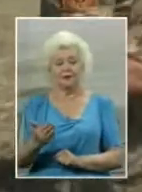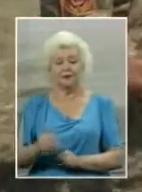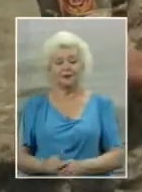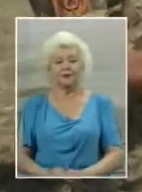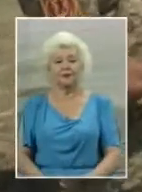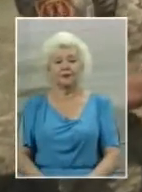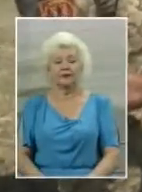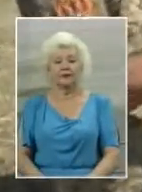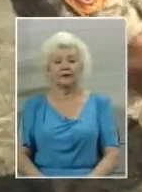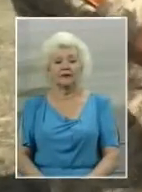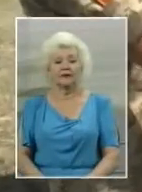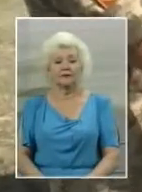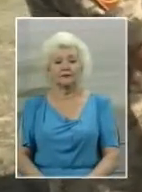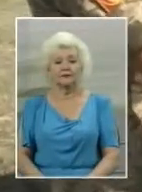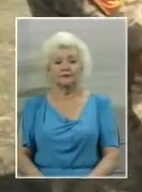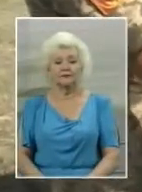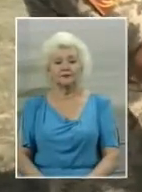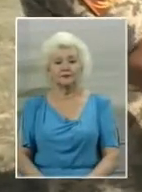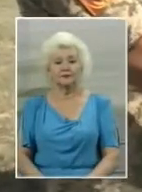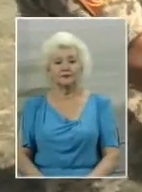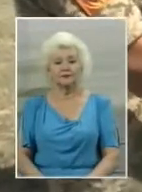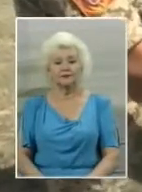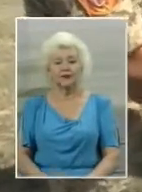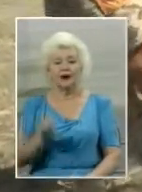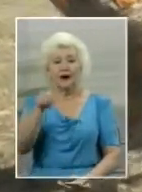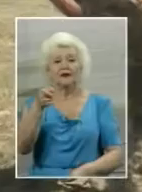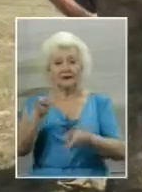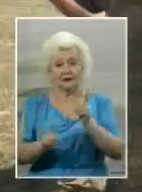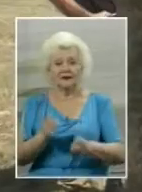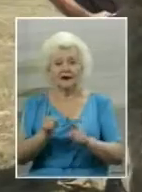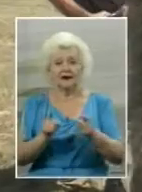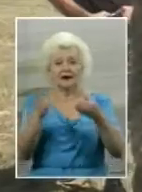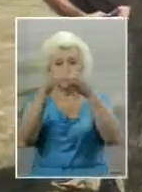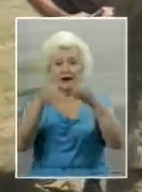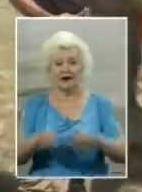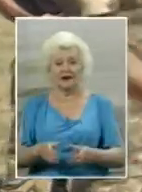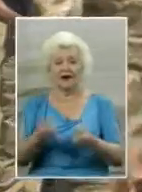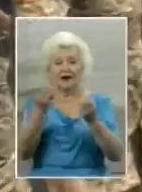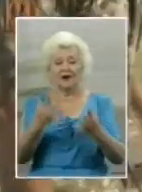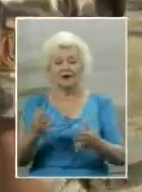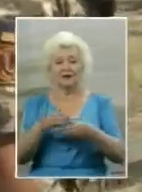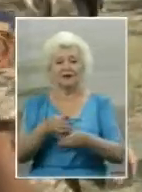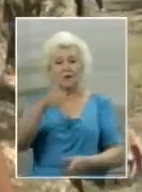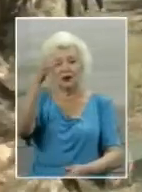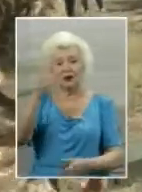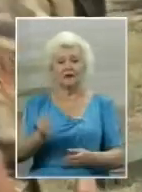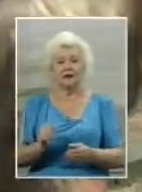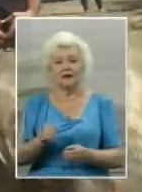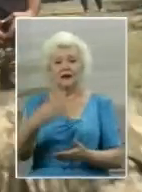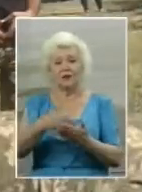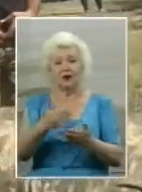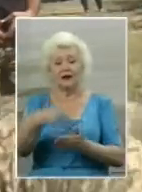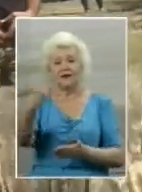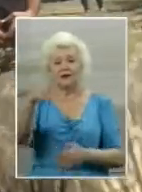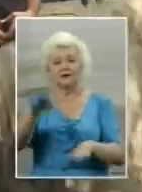Осколочно-фугасные, 16 килограмм веса. Кто сильный? Это настоящая? Настоящая. Нет, это просто болван. И